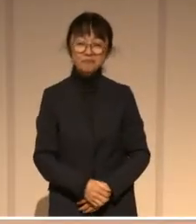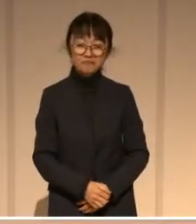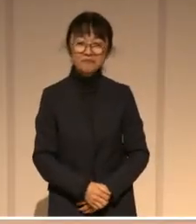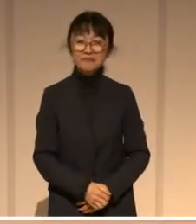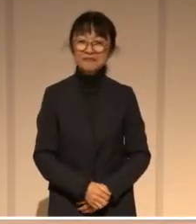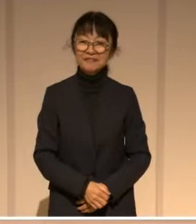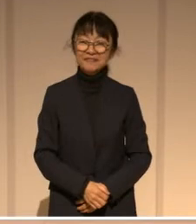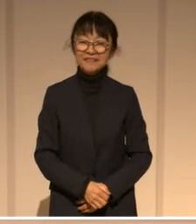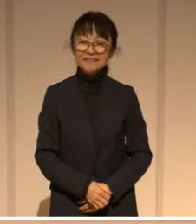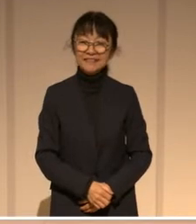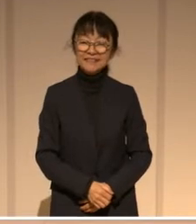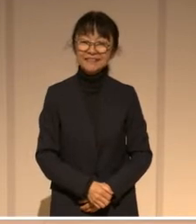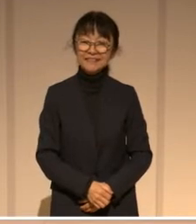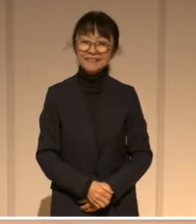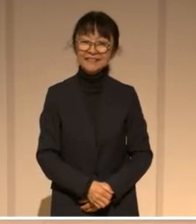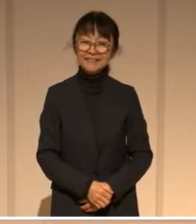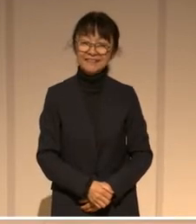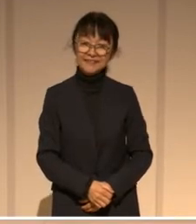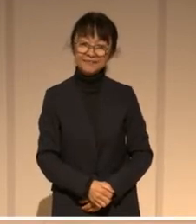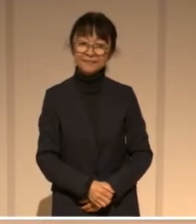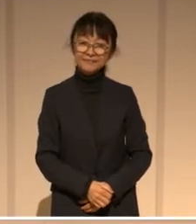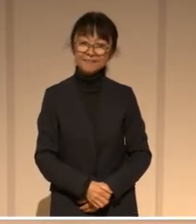ねよし